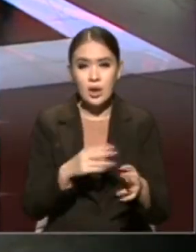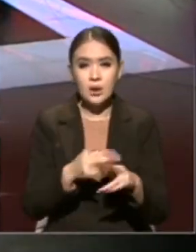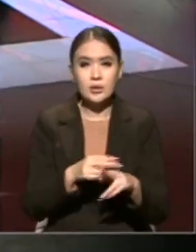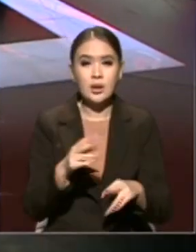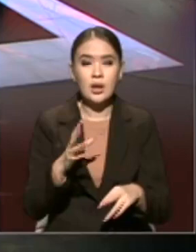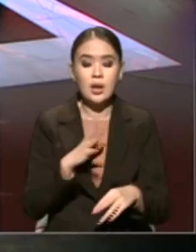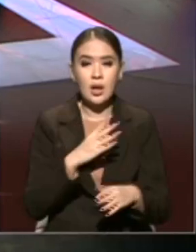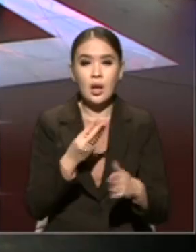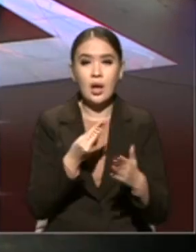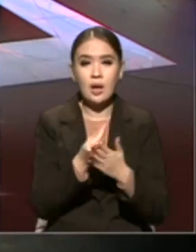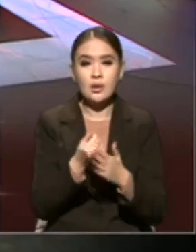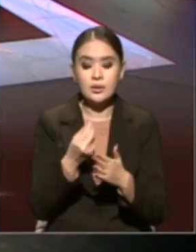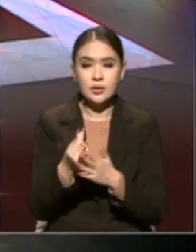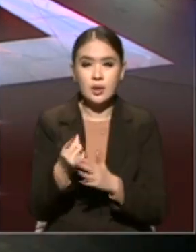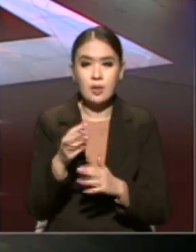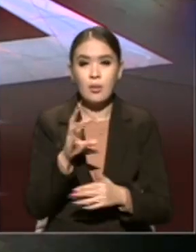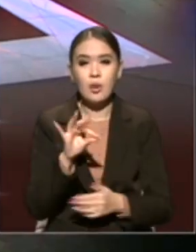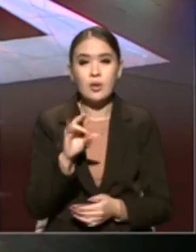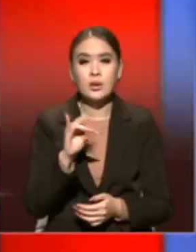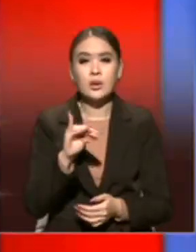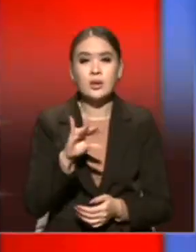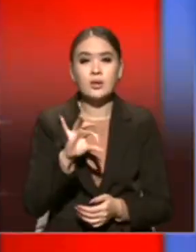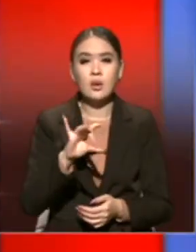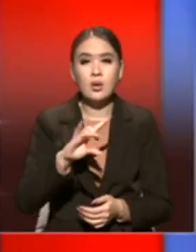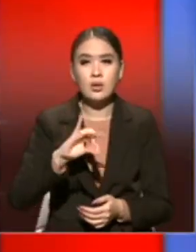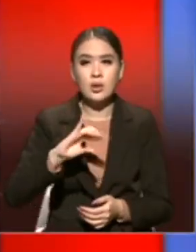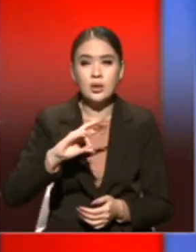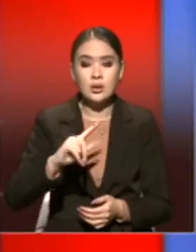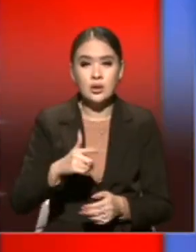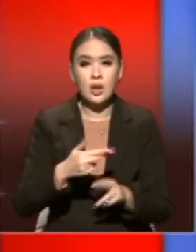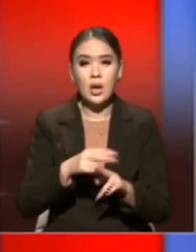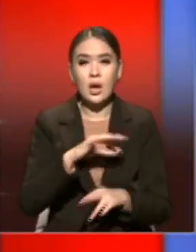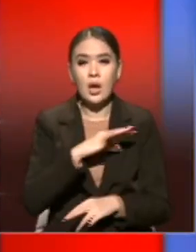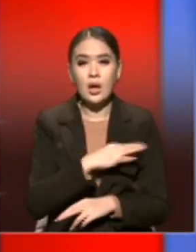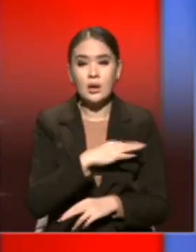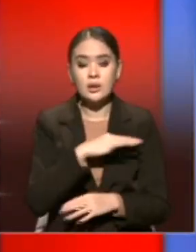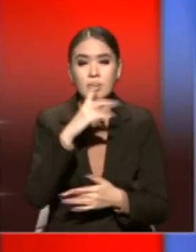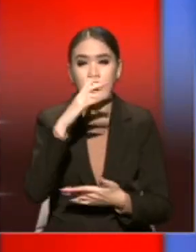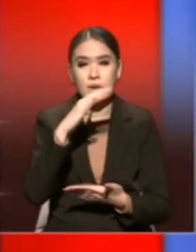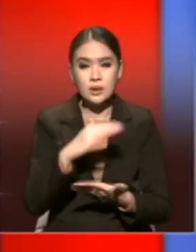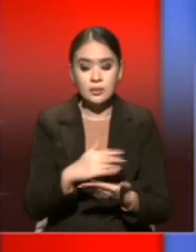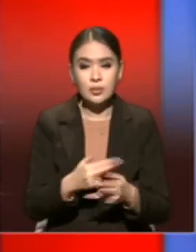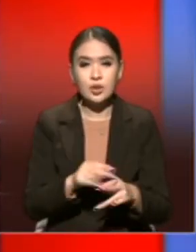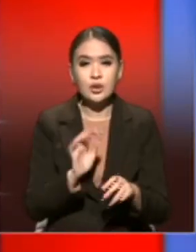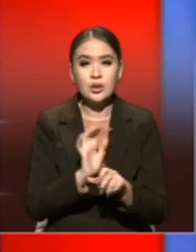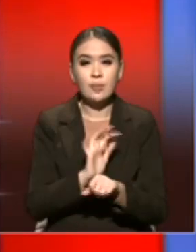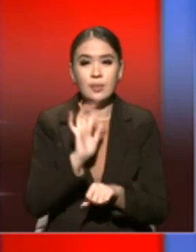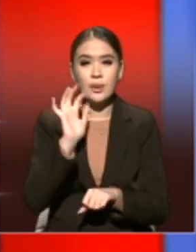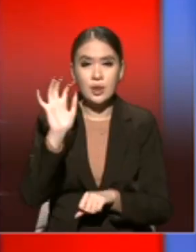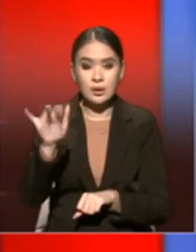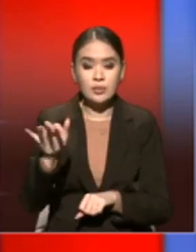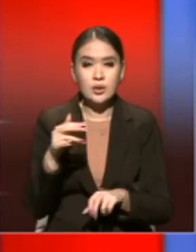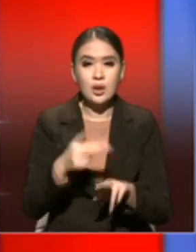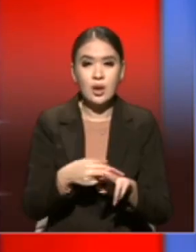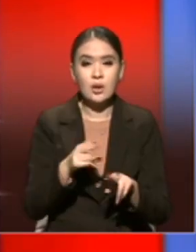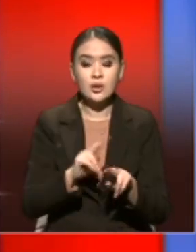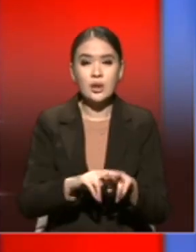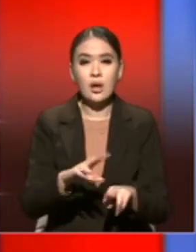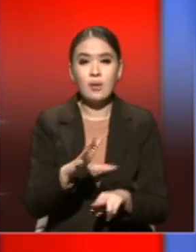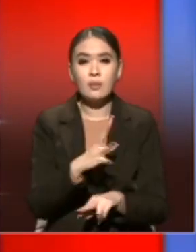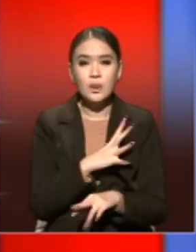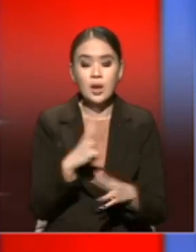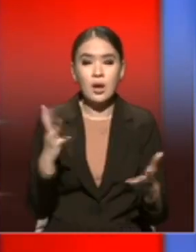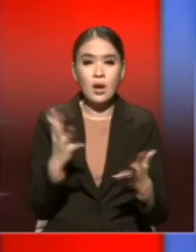қаржы нарығын жасайтын, монитор жасайтын агентствоға біздер тізімді жібереміз. Ол тізімдер жаңағыдай